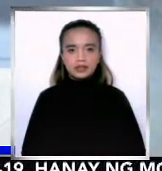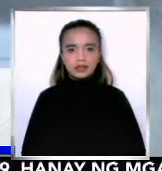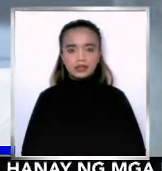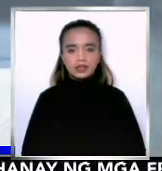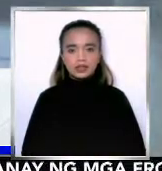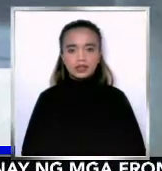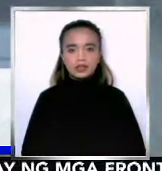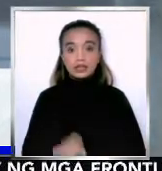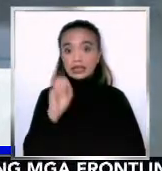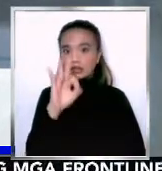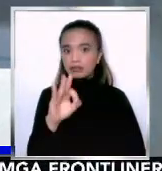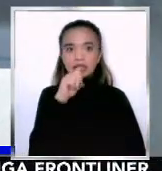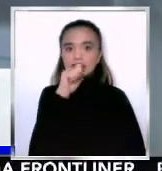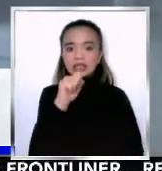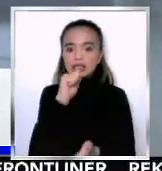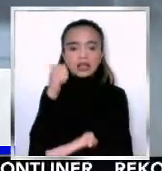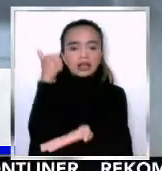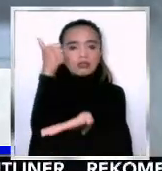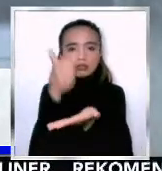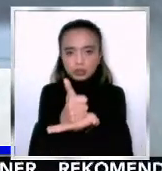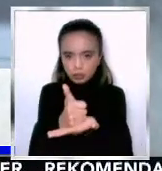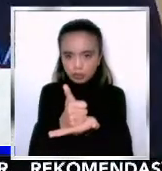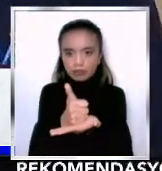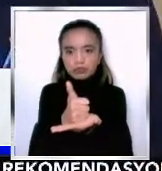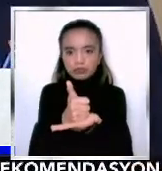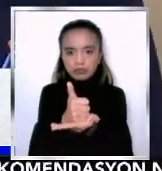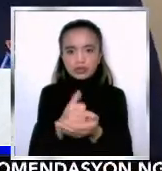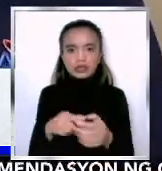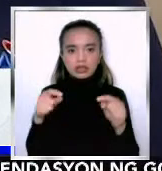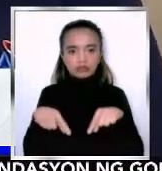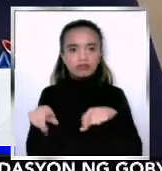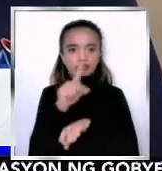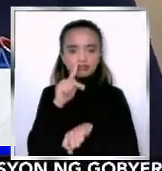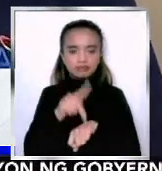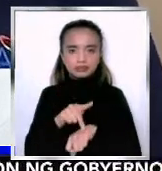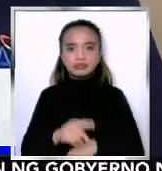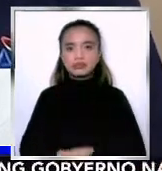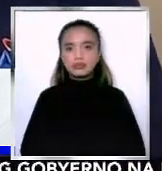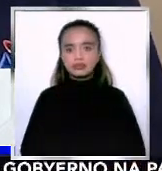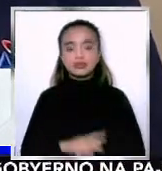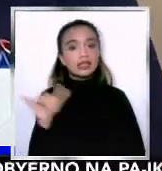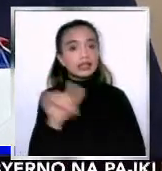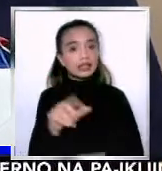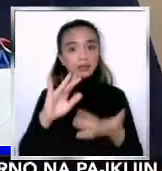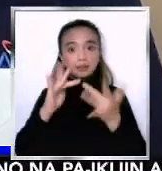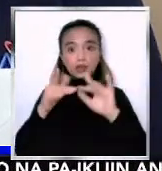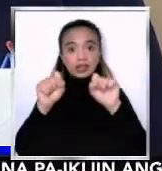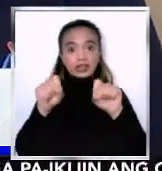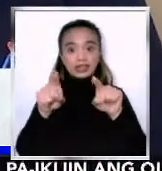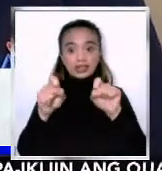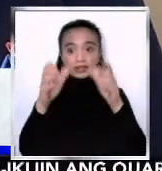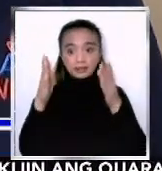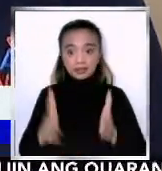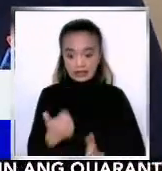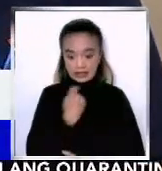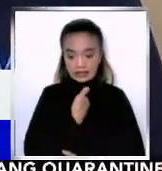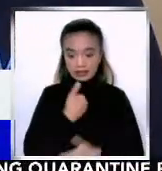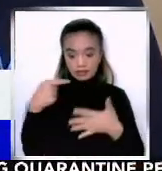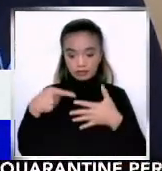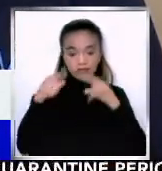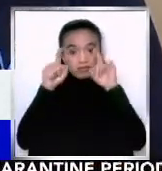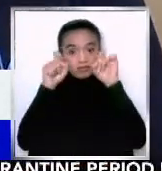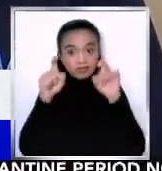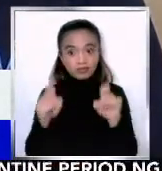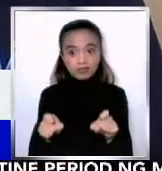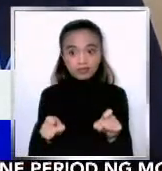as legitimate to be sold in the Philippines. Maging ang mga online sellers ng mga self-test antigen kits, magkasama